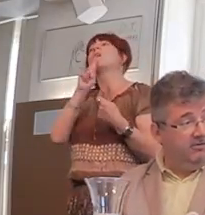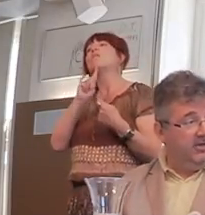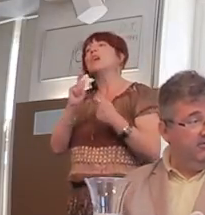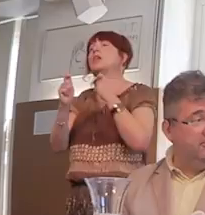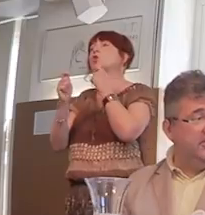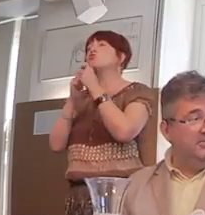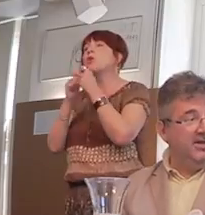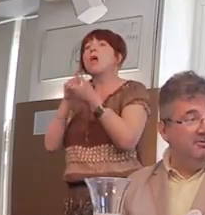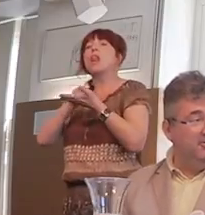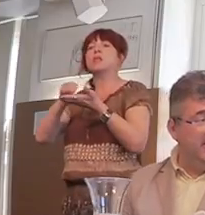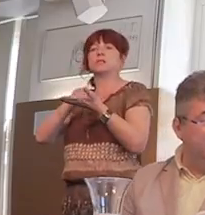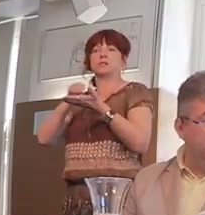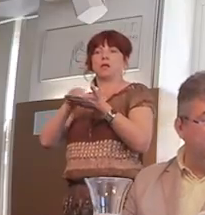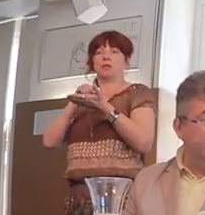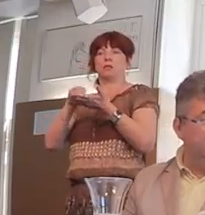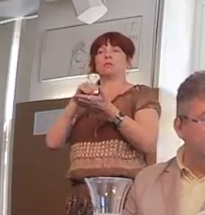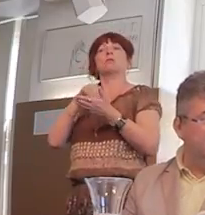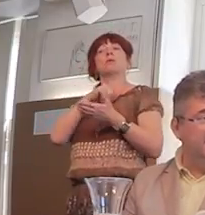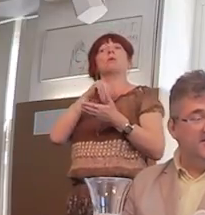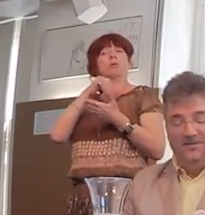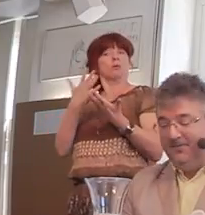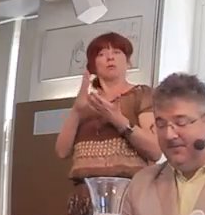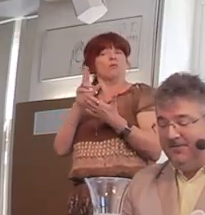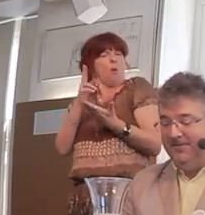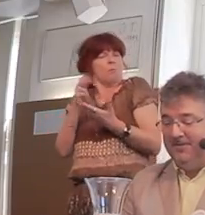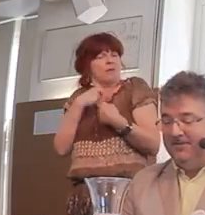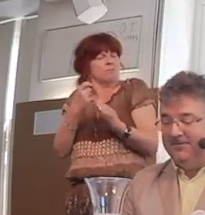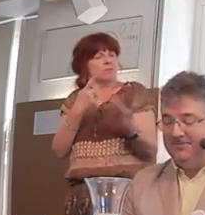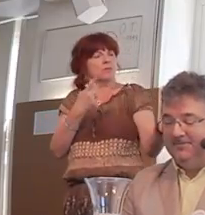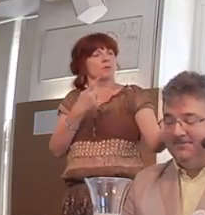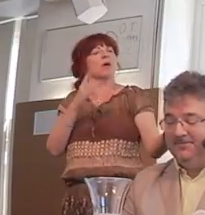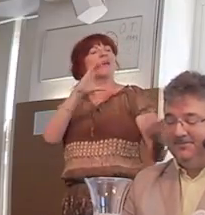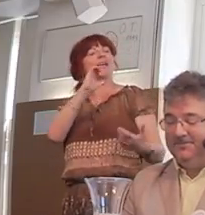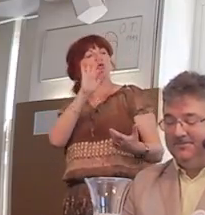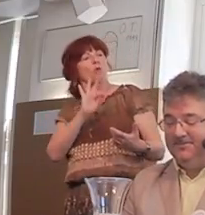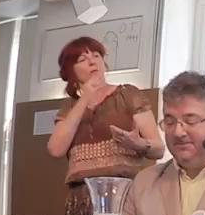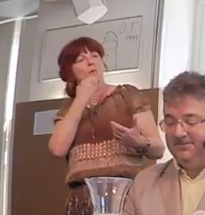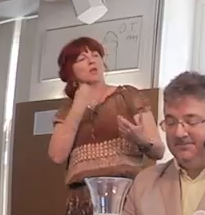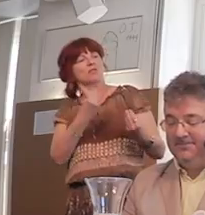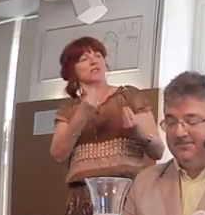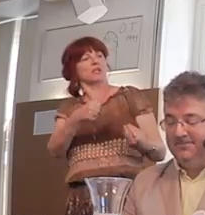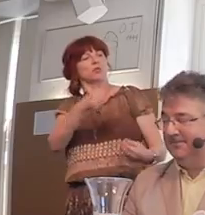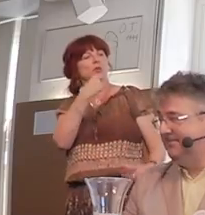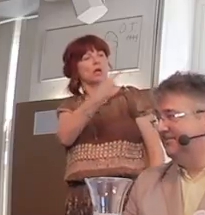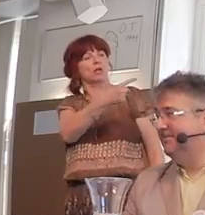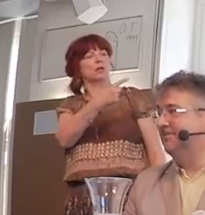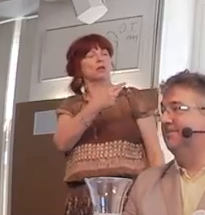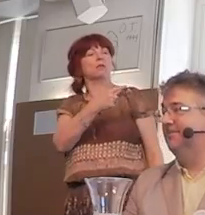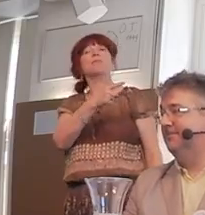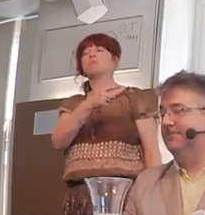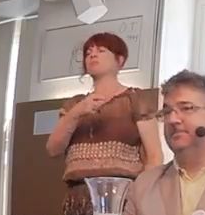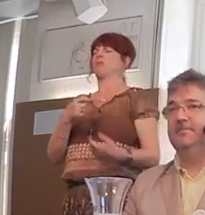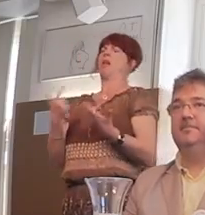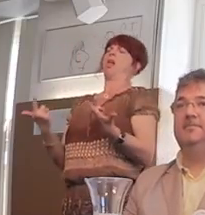das ein Aufzeig, Christoph Dierenbacher? Wollen Sie gleich was dazu sagen? Das ist relativ leicht erklärt. Ich glaube, es